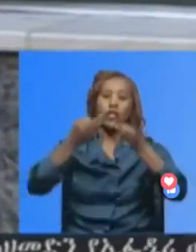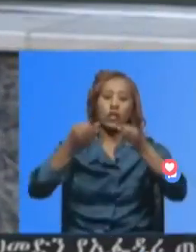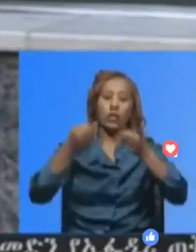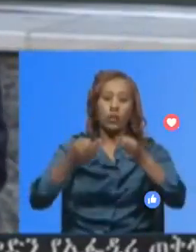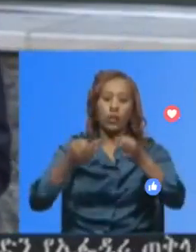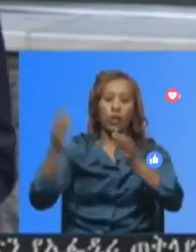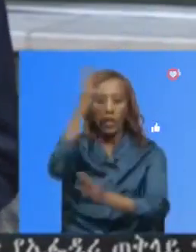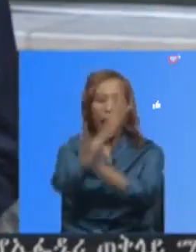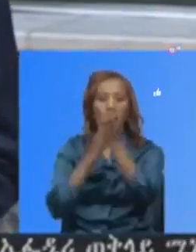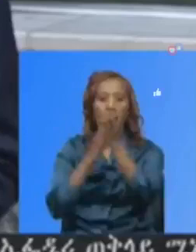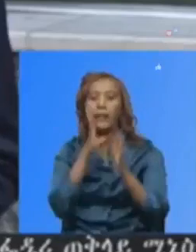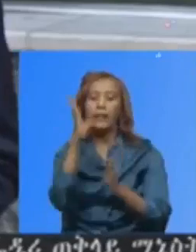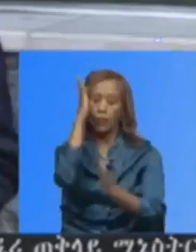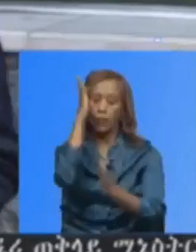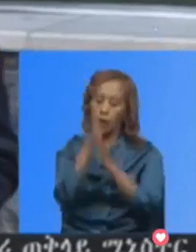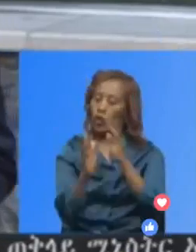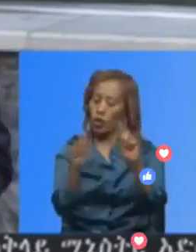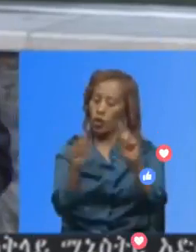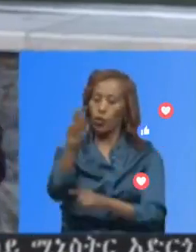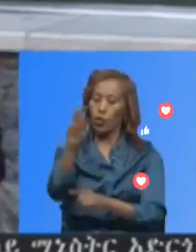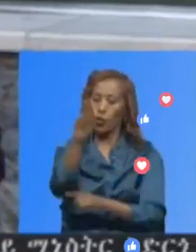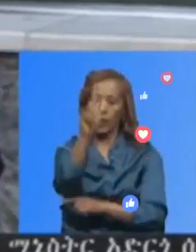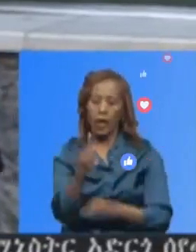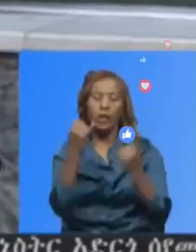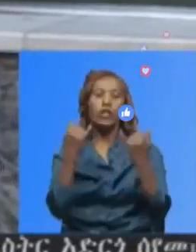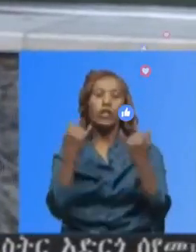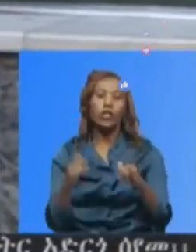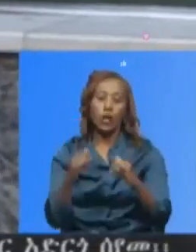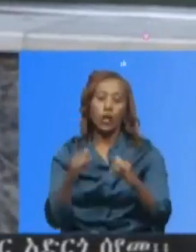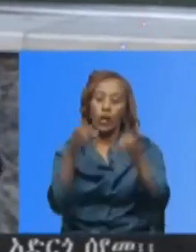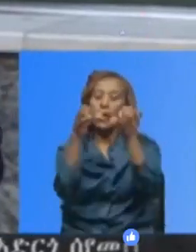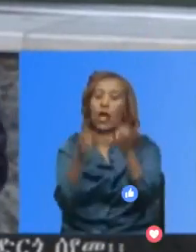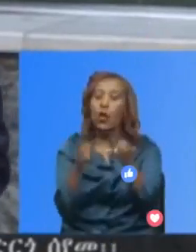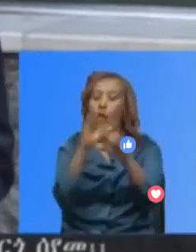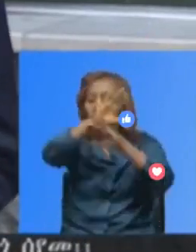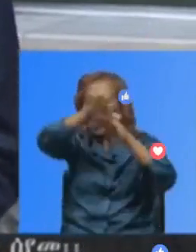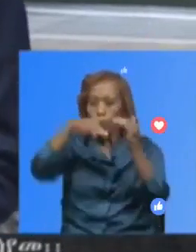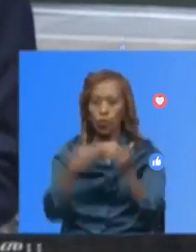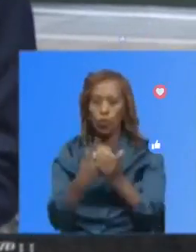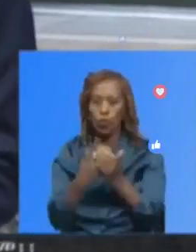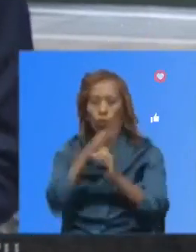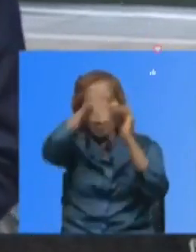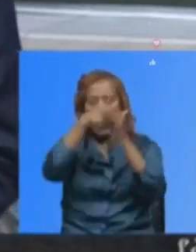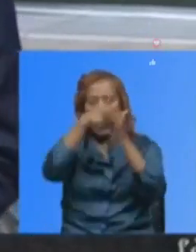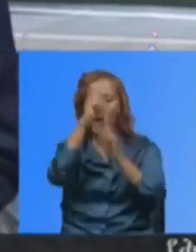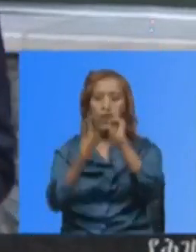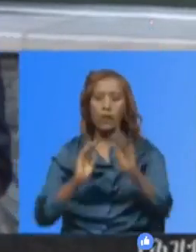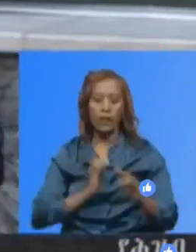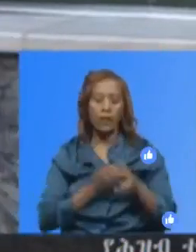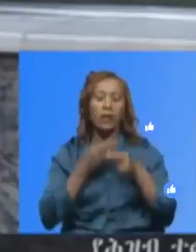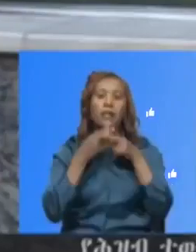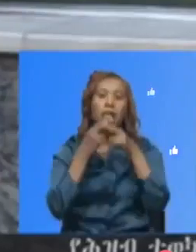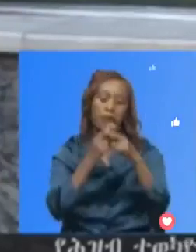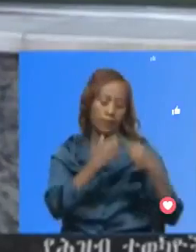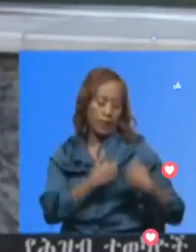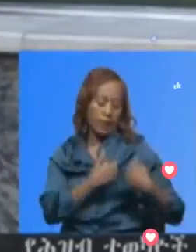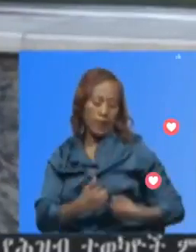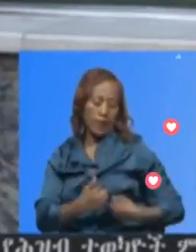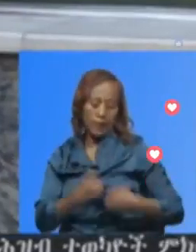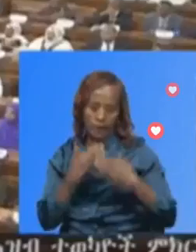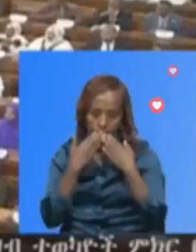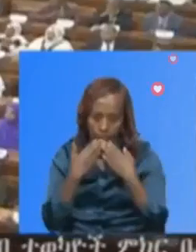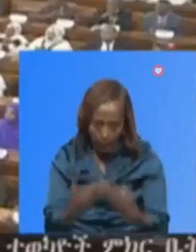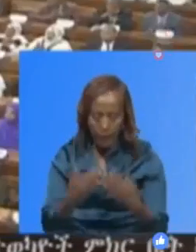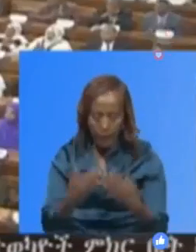እንከን እንዲከወን ልዩ ሚና ሲጫወቱ ለቆዩት ሁሉ በመላው ህዝባችን ስም ከልብ